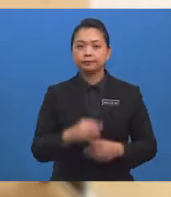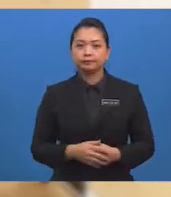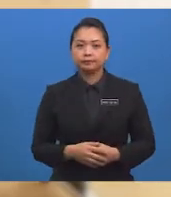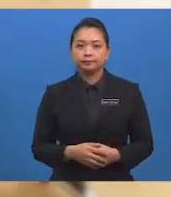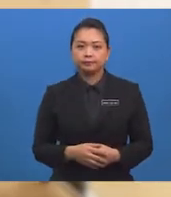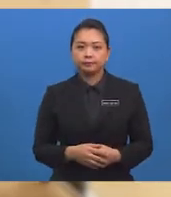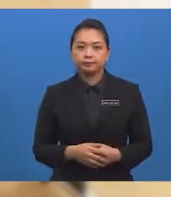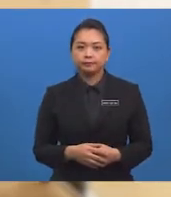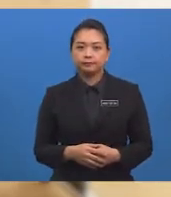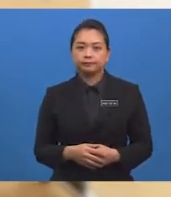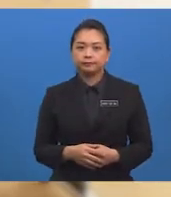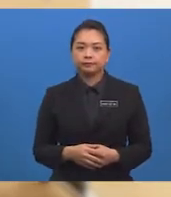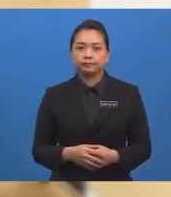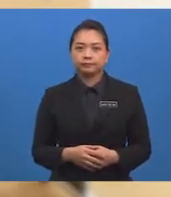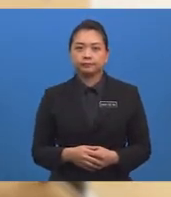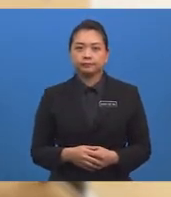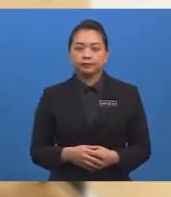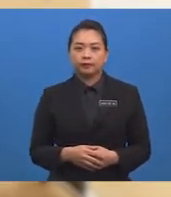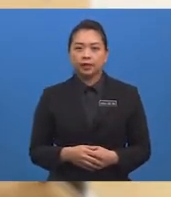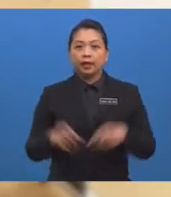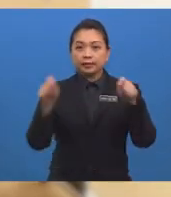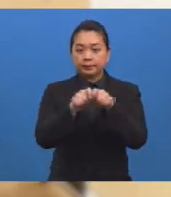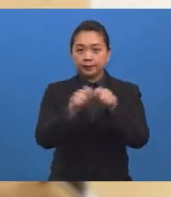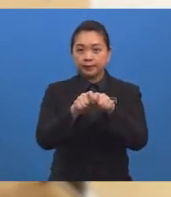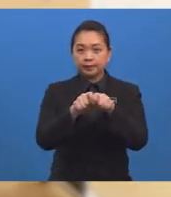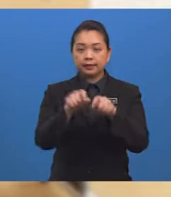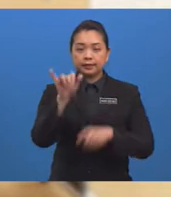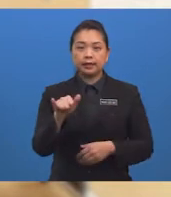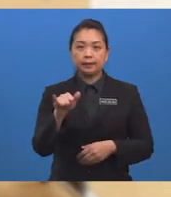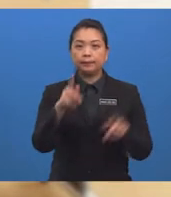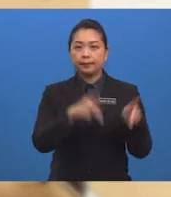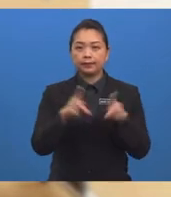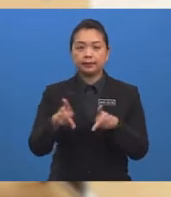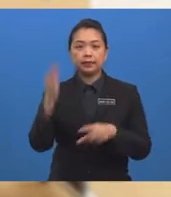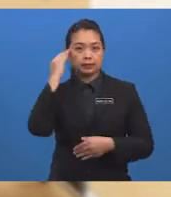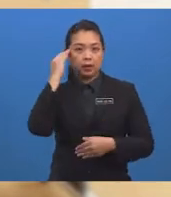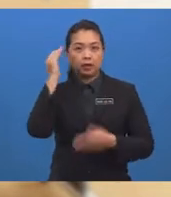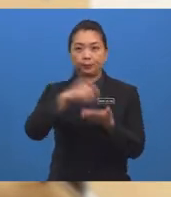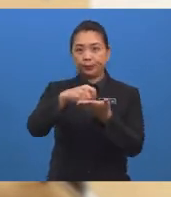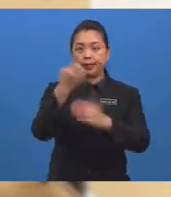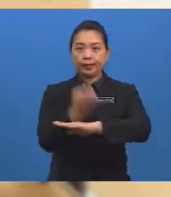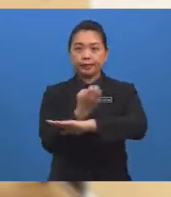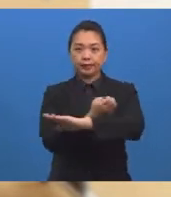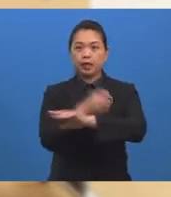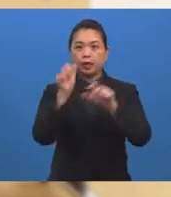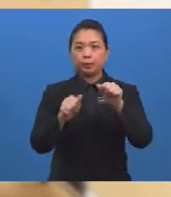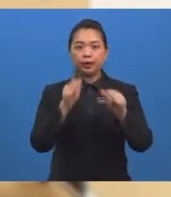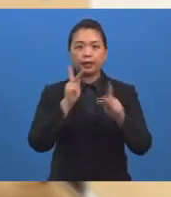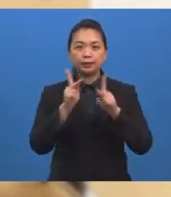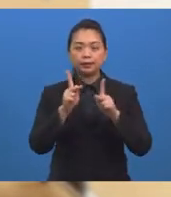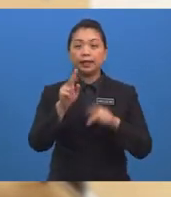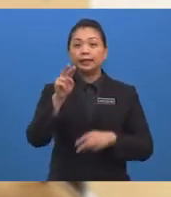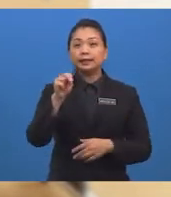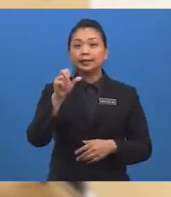Para pelajar yang dikasihi sekalian, seperti yang pelajar maklum, penulisan esei boleh dikatakan sebagai